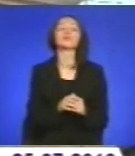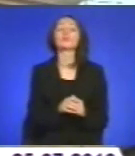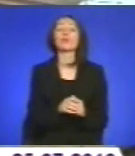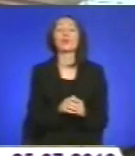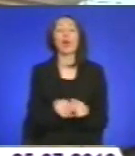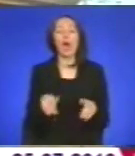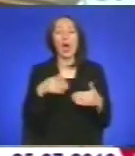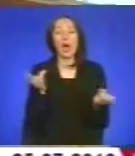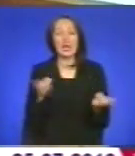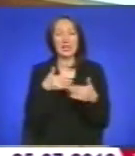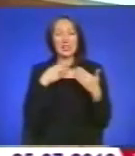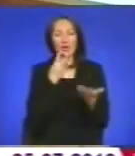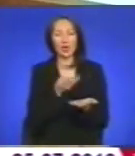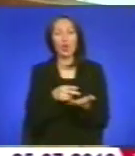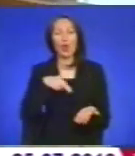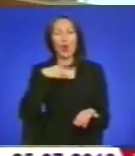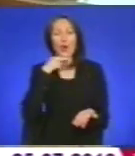Варто звернути увагу на те, що